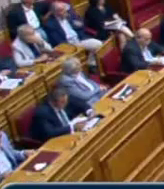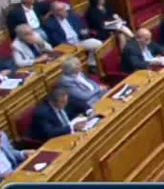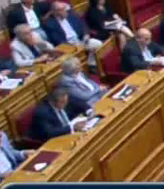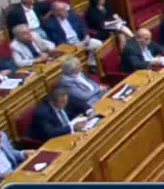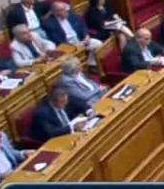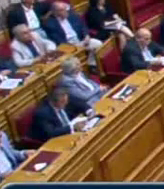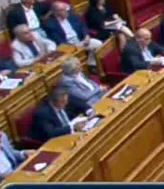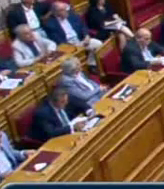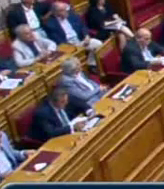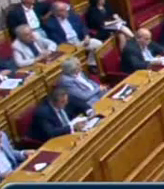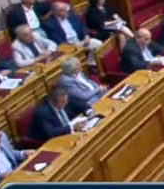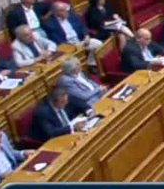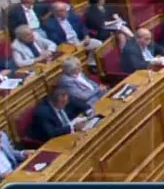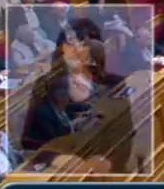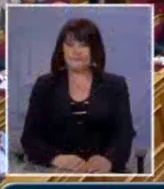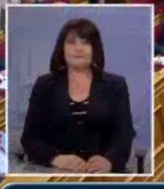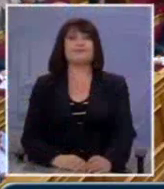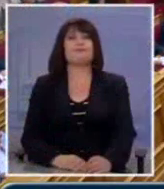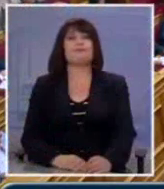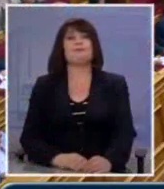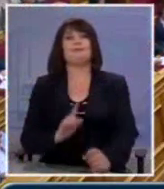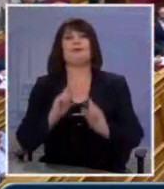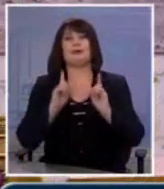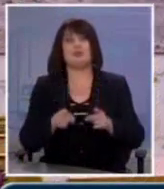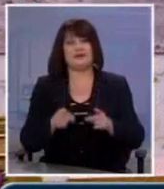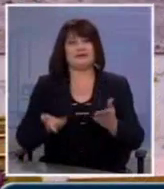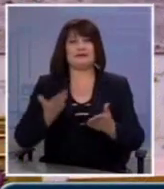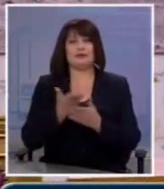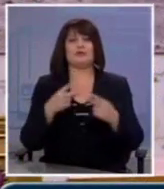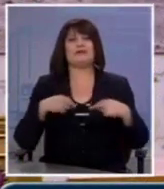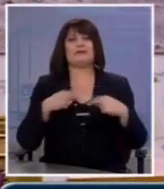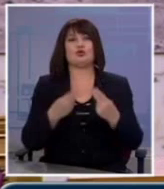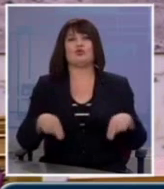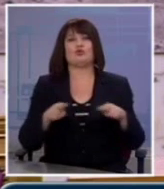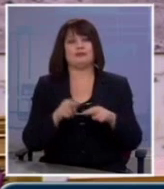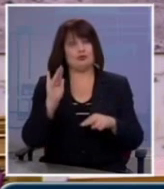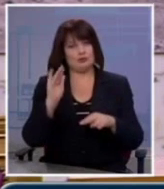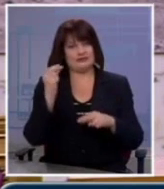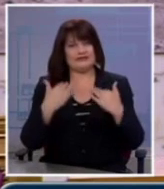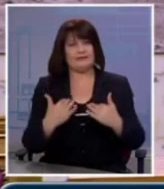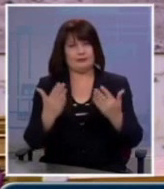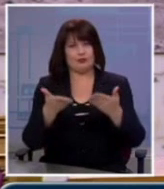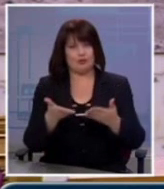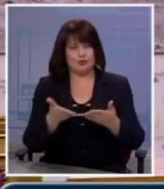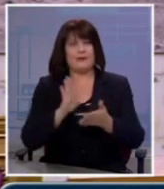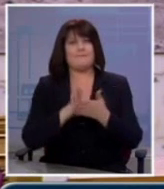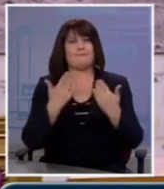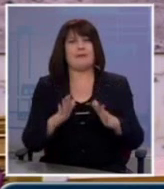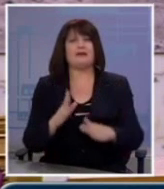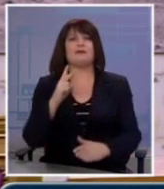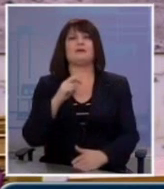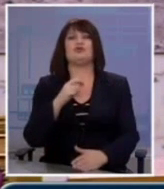Η απόφαση και πρόταση του Υπουργικού Συμβουλίου προς τη Βουλή εκδόθηκε